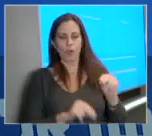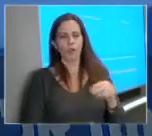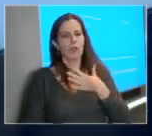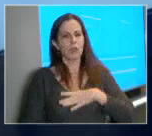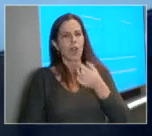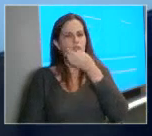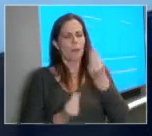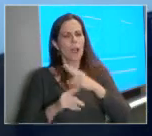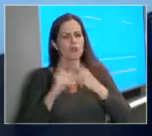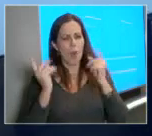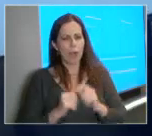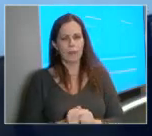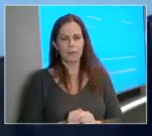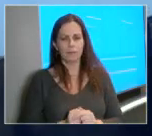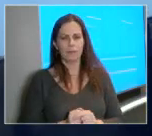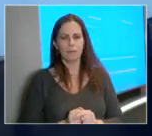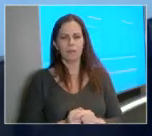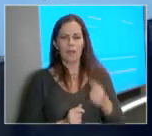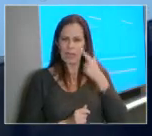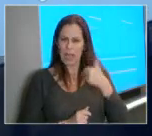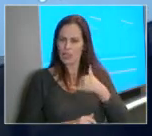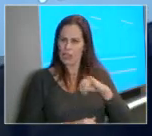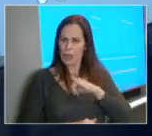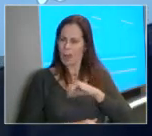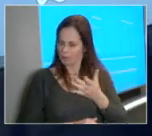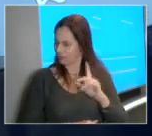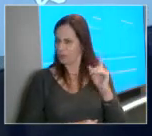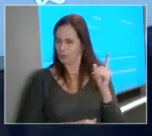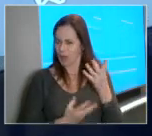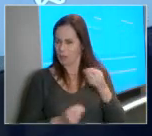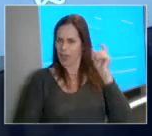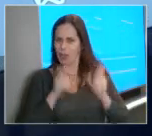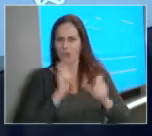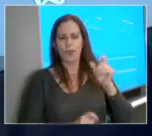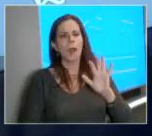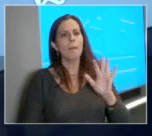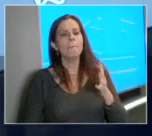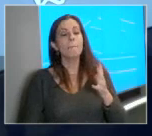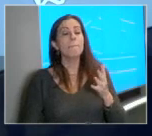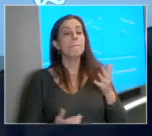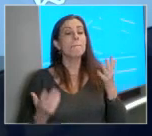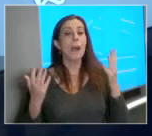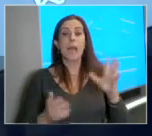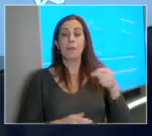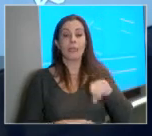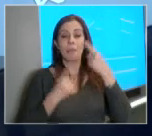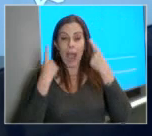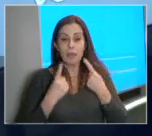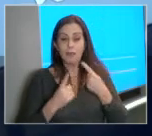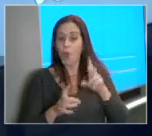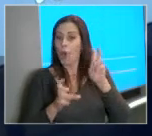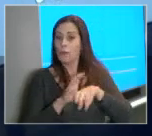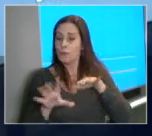לשאול אותך משהו אחר. באופן תיאורטי, כי נדמה לי שזה מעניין ציבורים מאוד גדולים. מה נגרע בעולם אם אתם הייתם